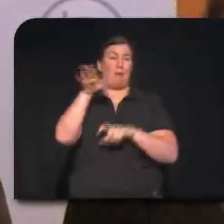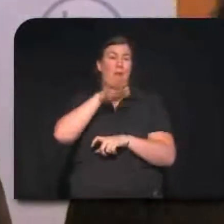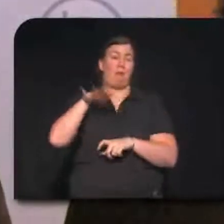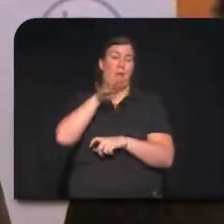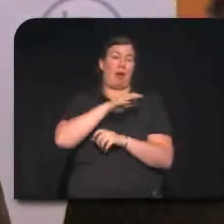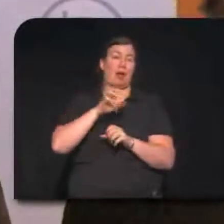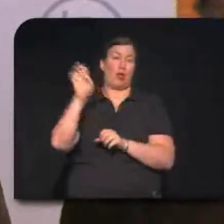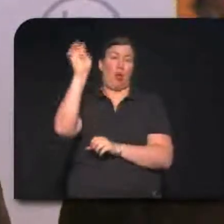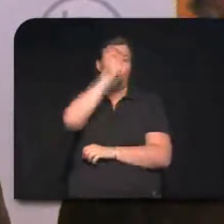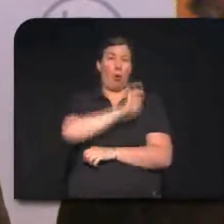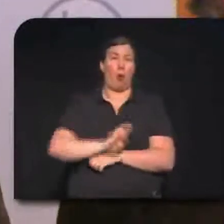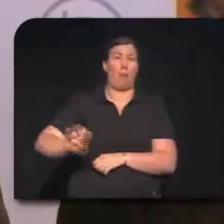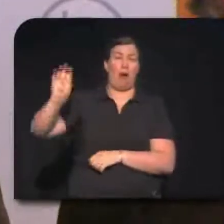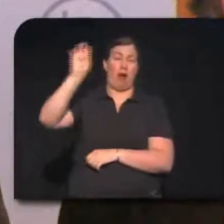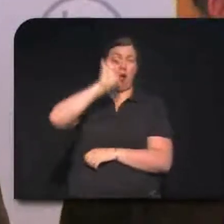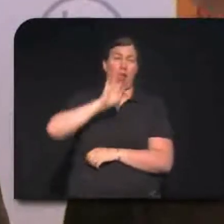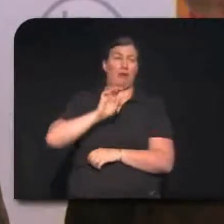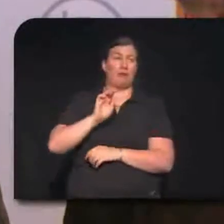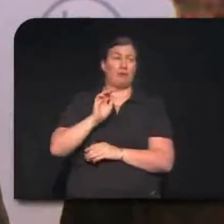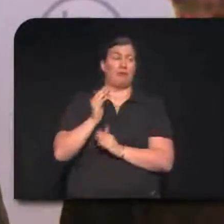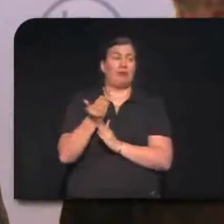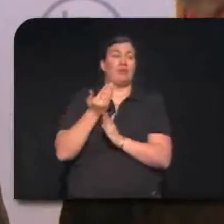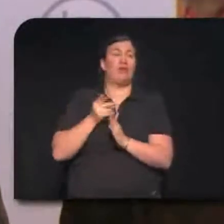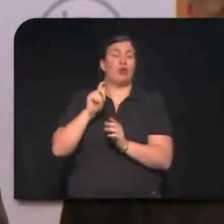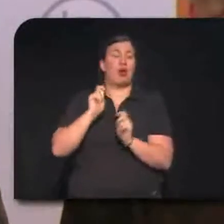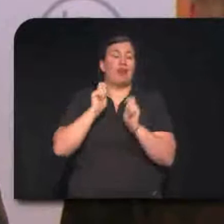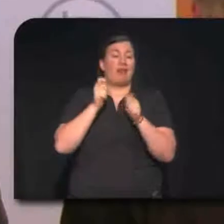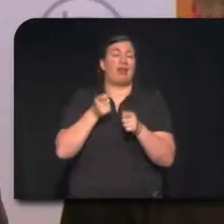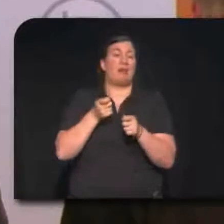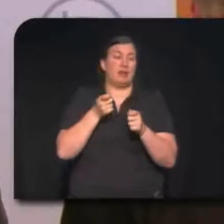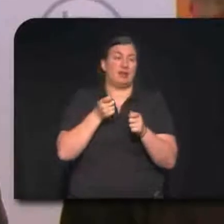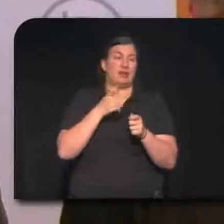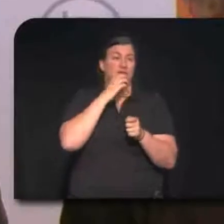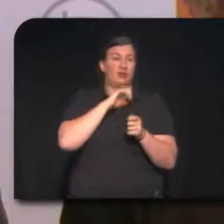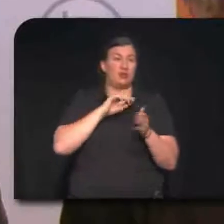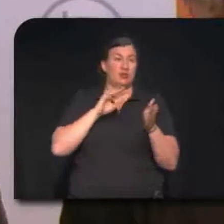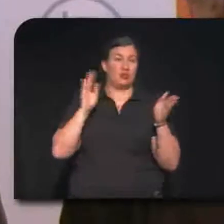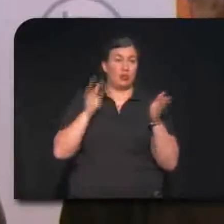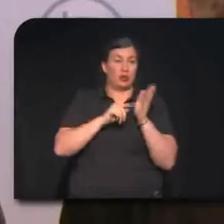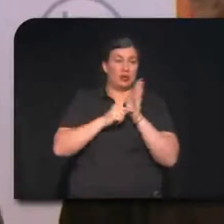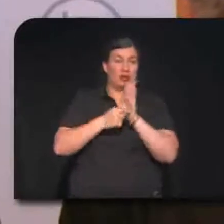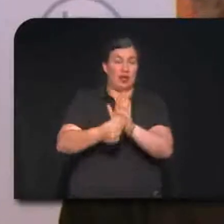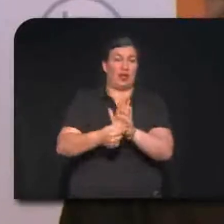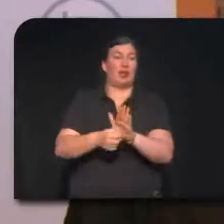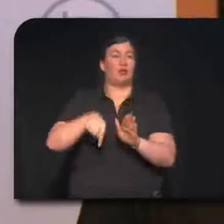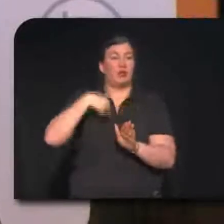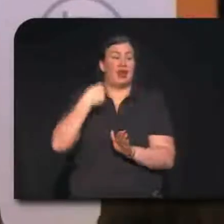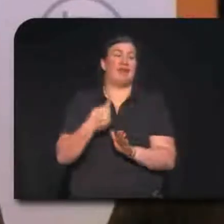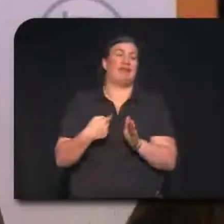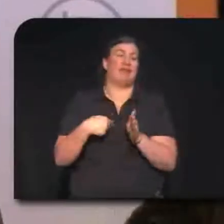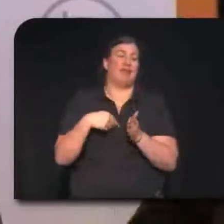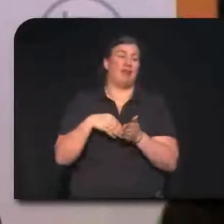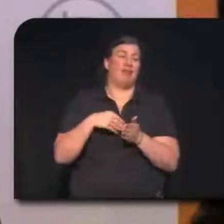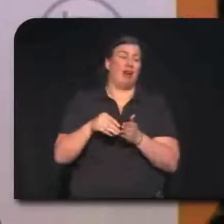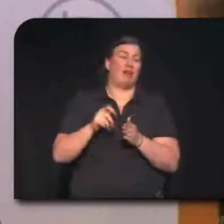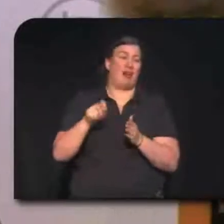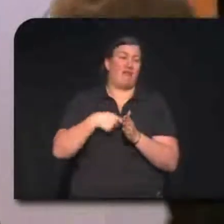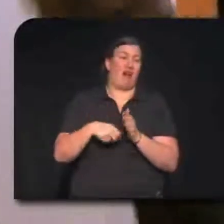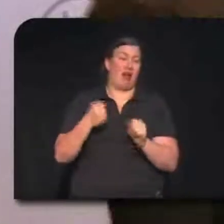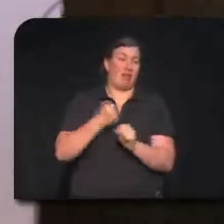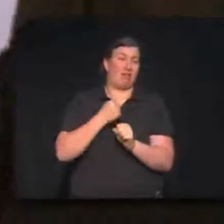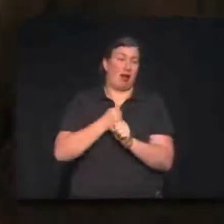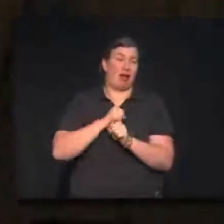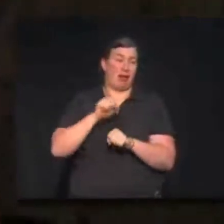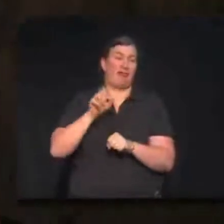okay davor haben wir noch ein Ergebnis dass wir den nächsten Wahlgang machen können beziehungsweise